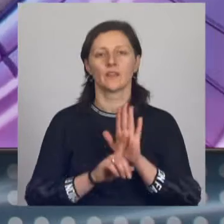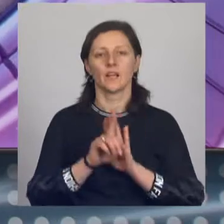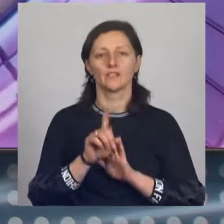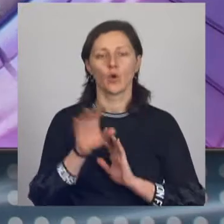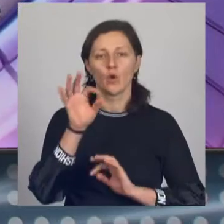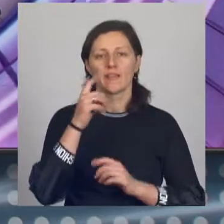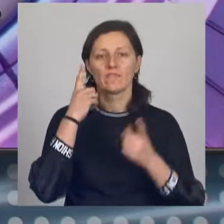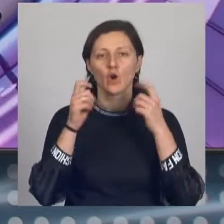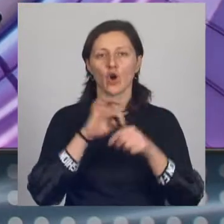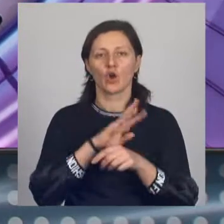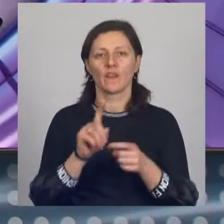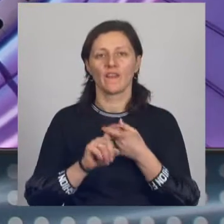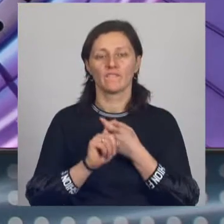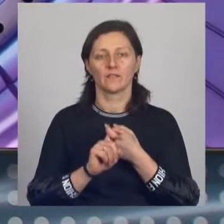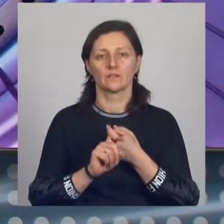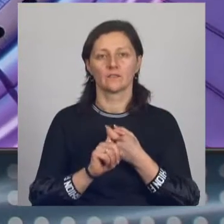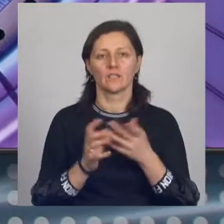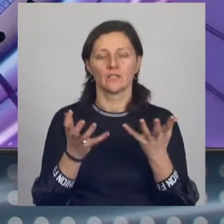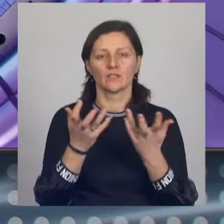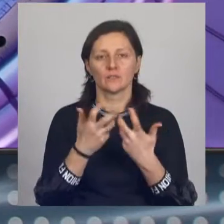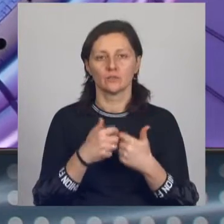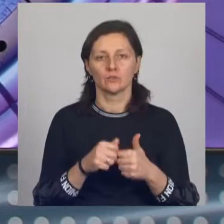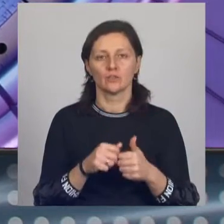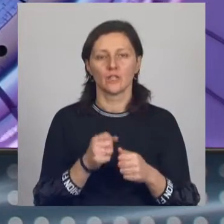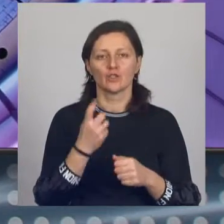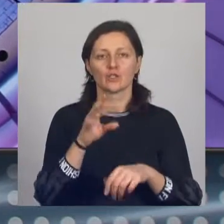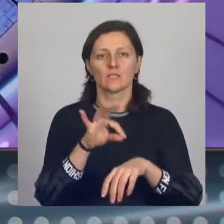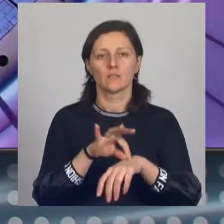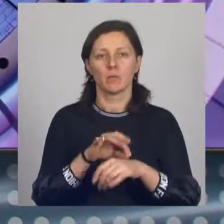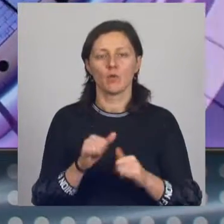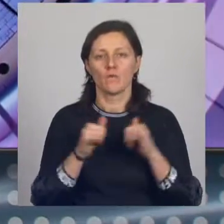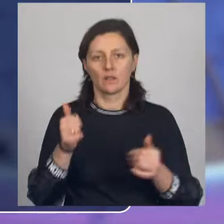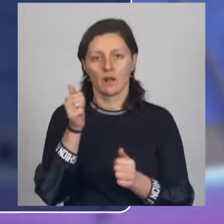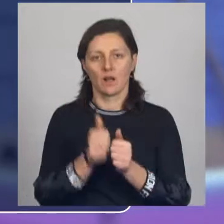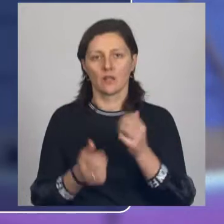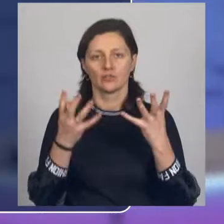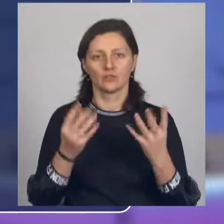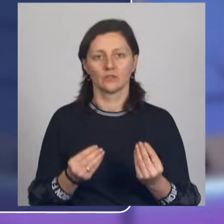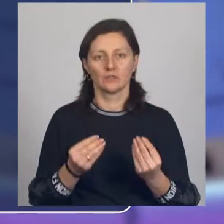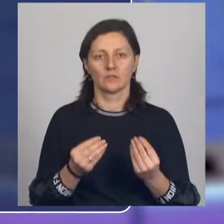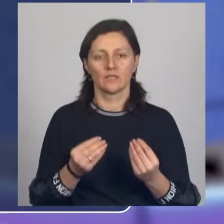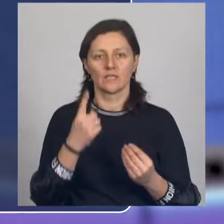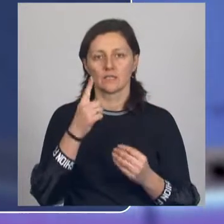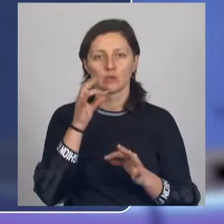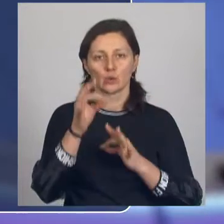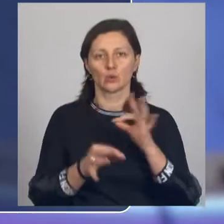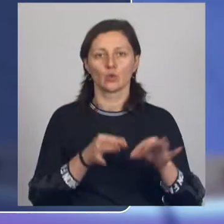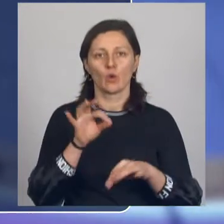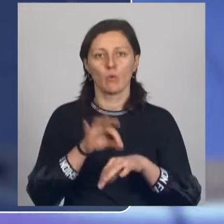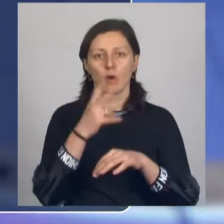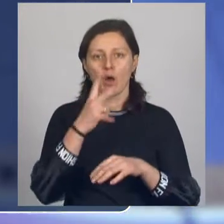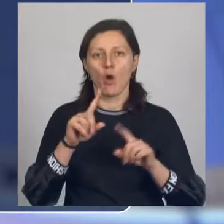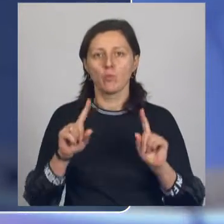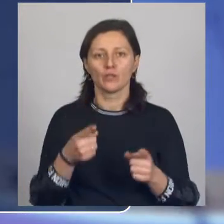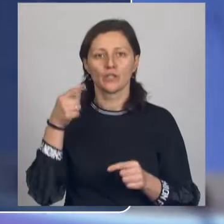информация корана вирусе статистика неутешительна и число заболевших растет с каждым днем только за сутки болезнь обнаружили у